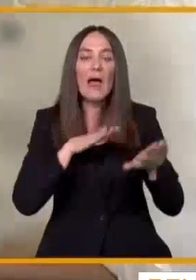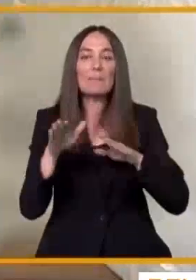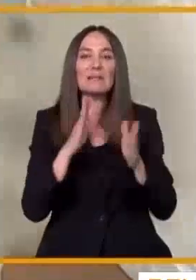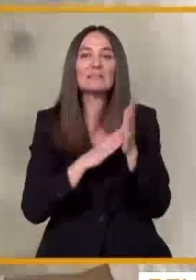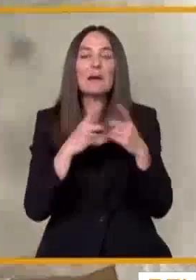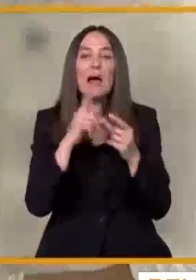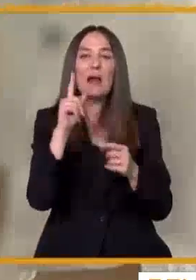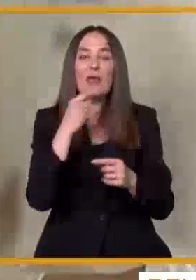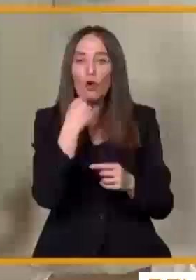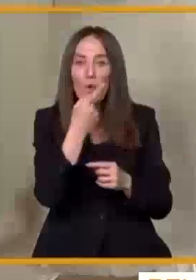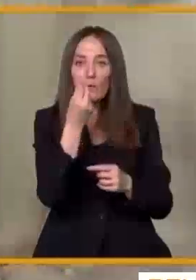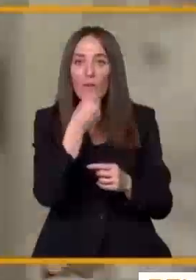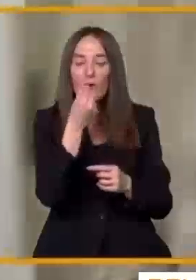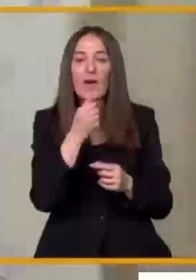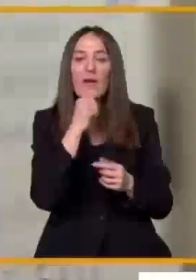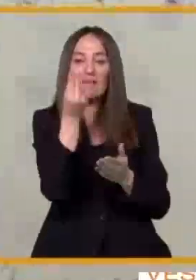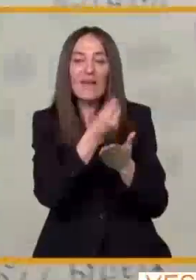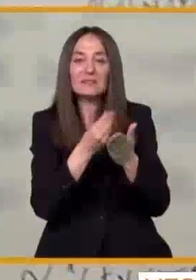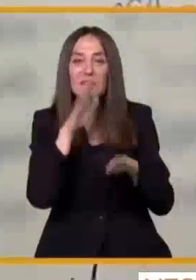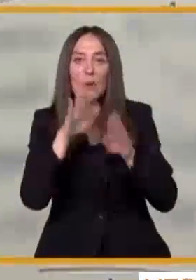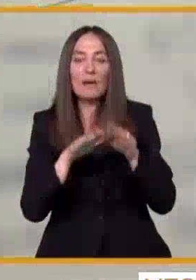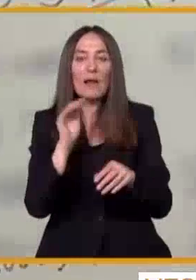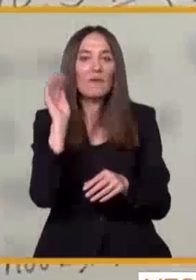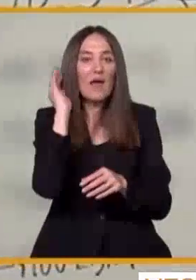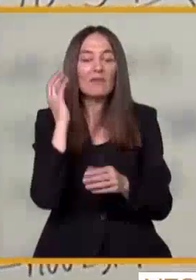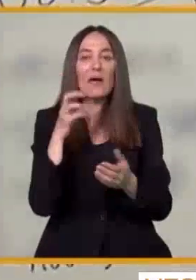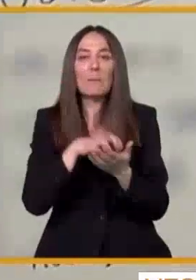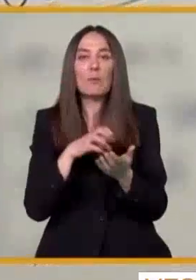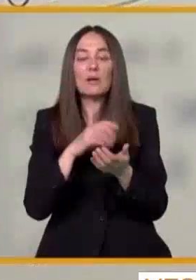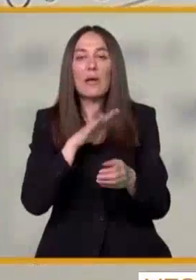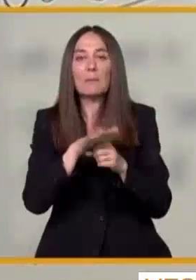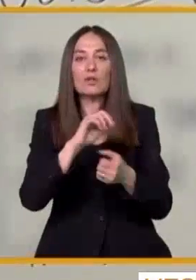govorio i nacrtao mere Vlade Republike Srbije u borbi protiv COVID-19.